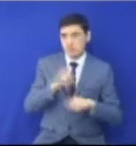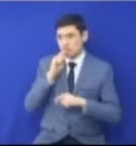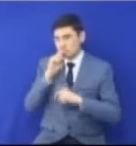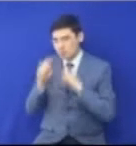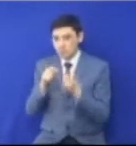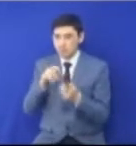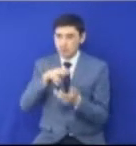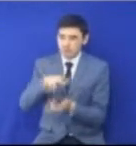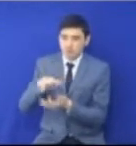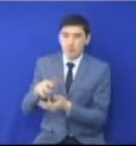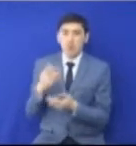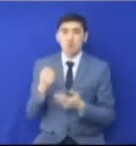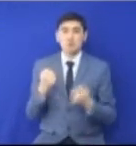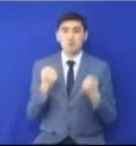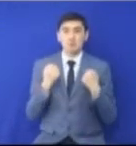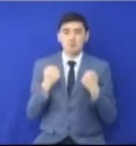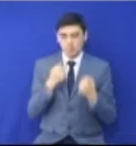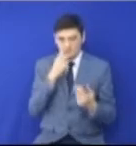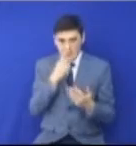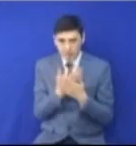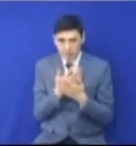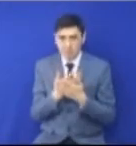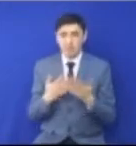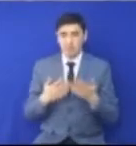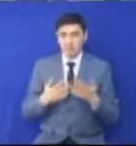қорғану әдістері мен спорттық шеберліктерін көрсетті.